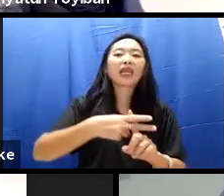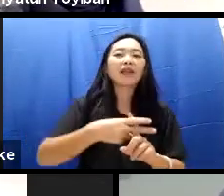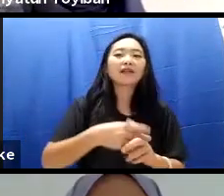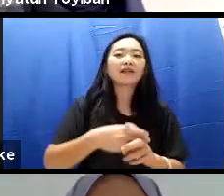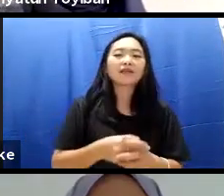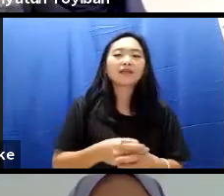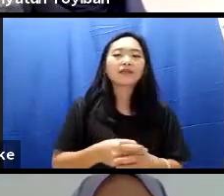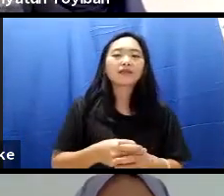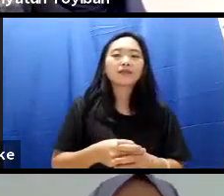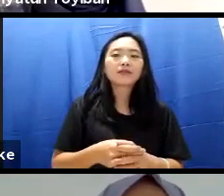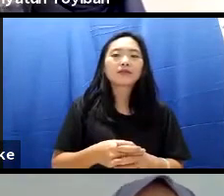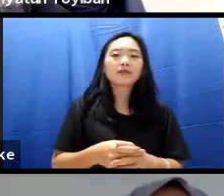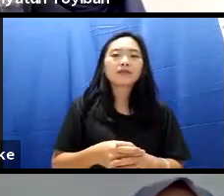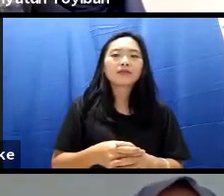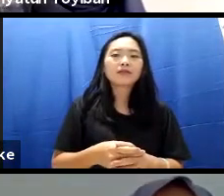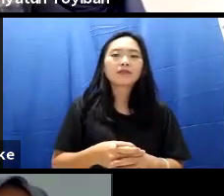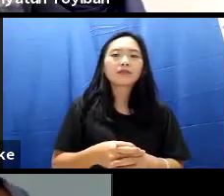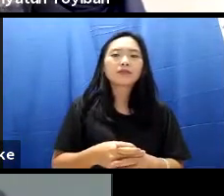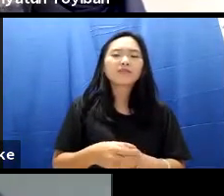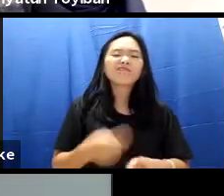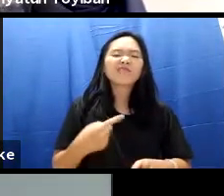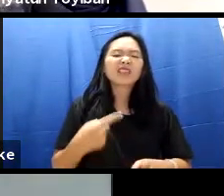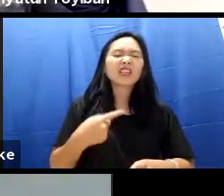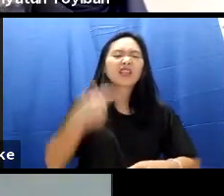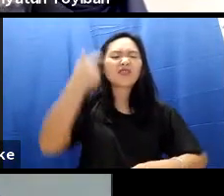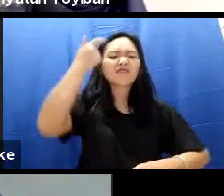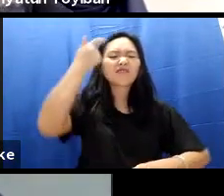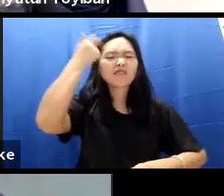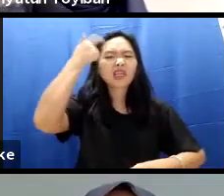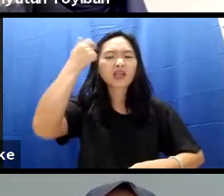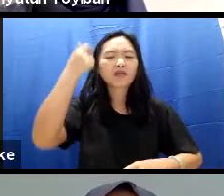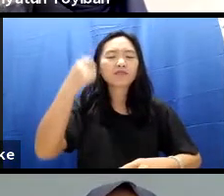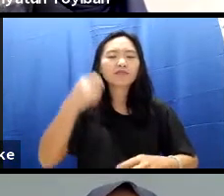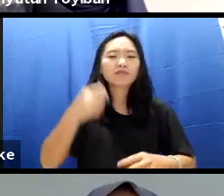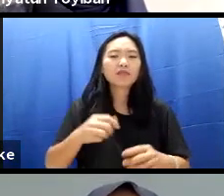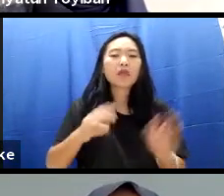di situ dianggap ya kita agak marginal lah gitu ya